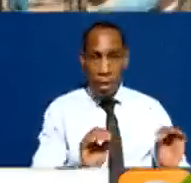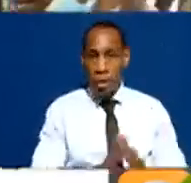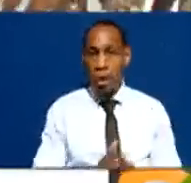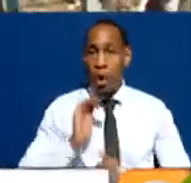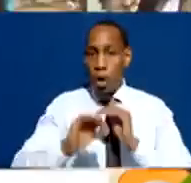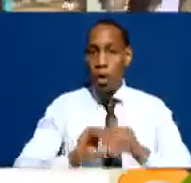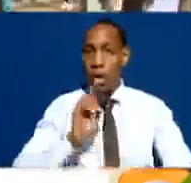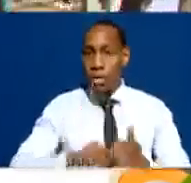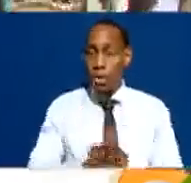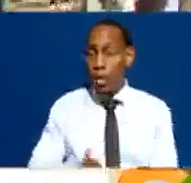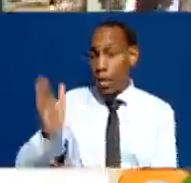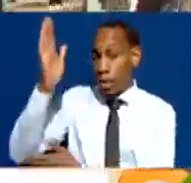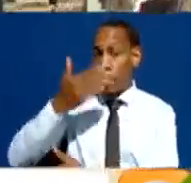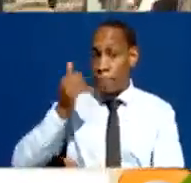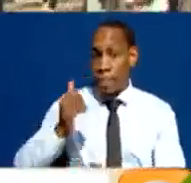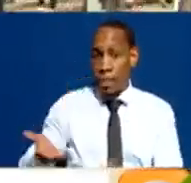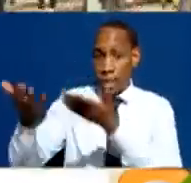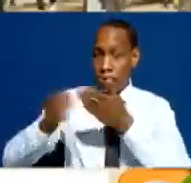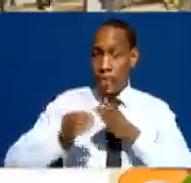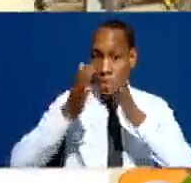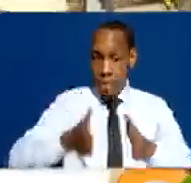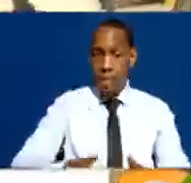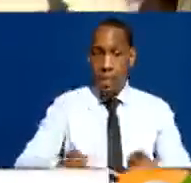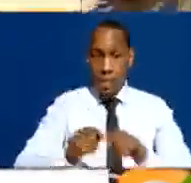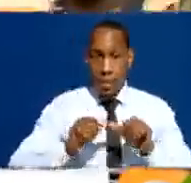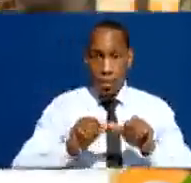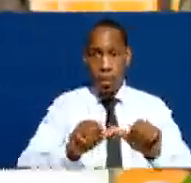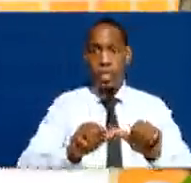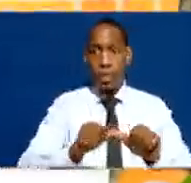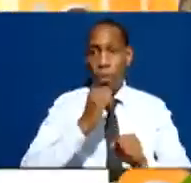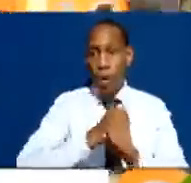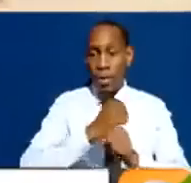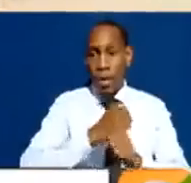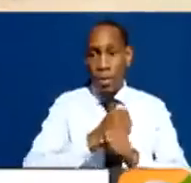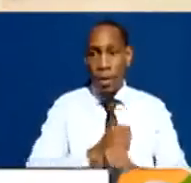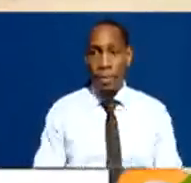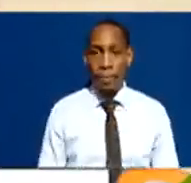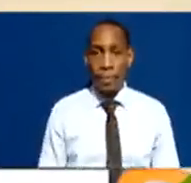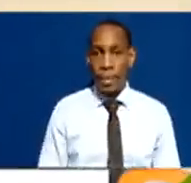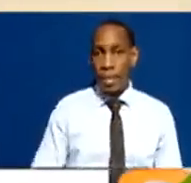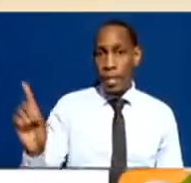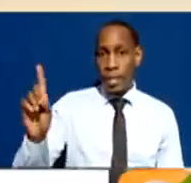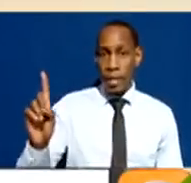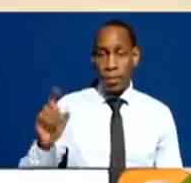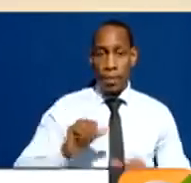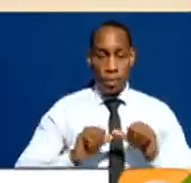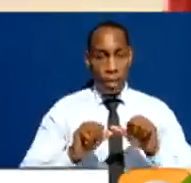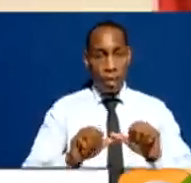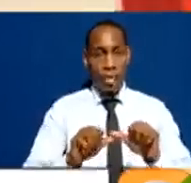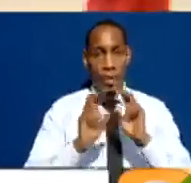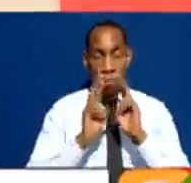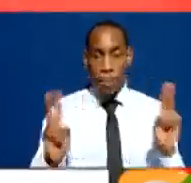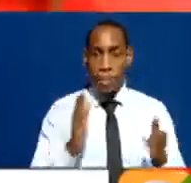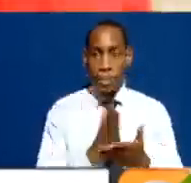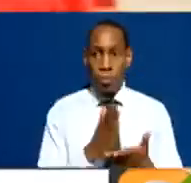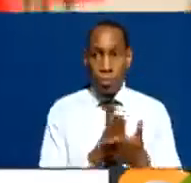tu, Mwenyezi Mungu bora atupe kiongozi, na tubaki pale pale kazi endelee. Kwa Nairobi tumemaintain amani